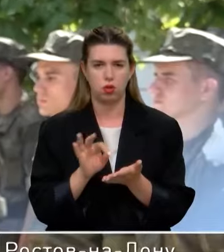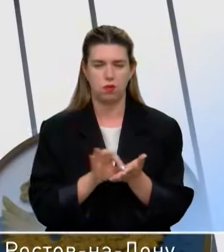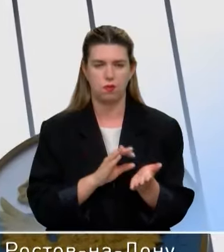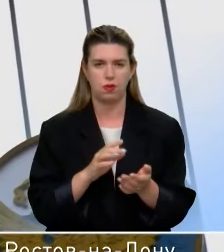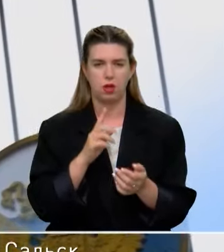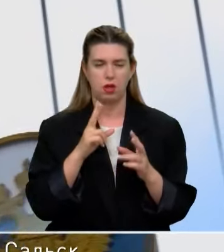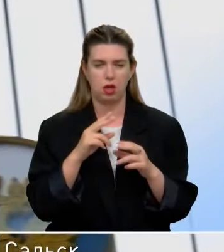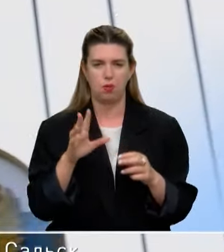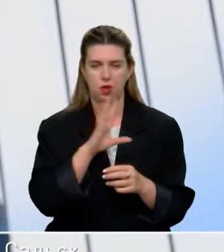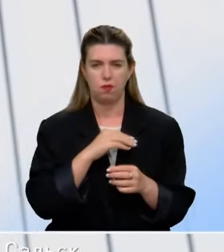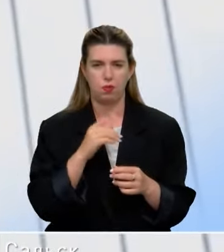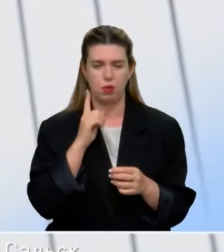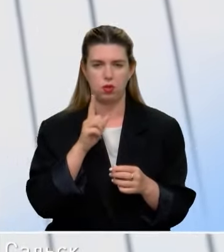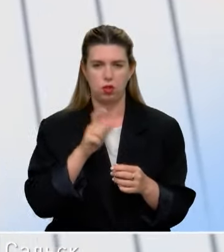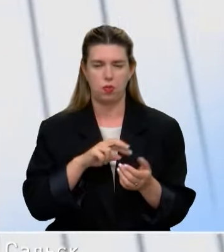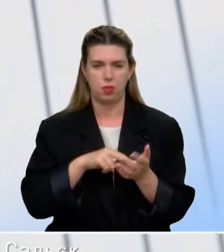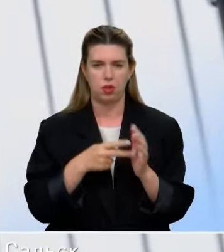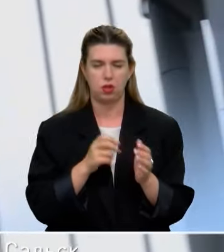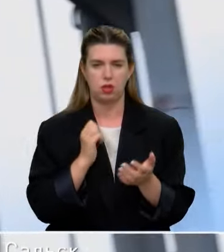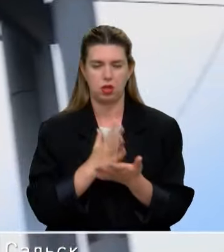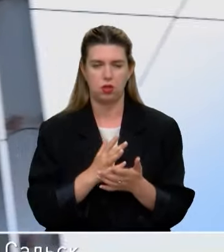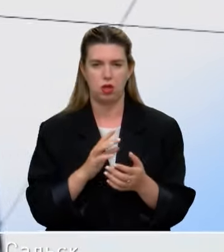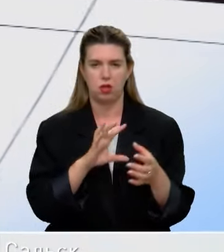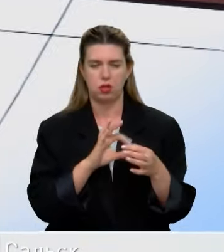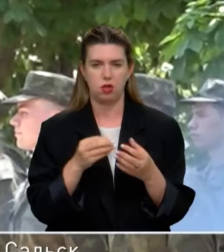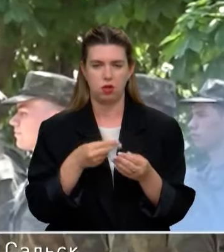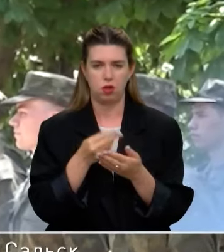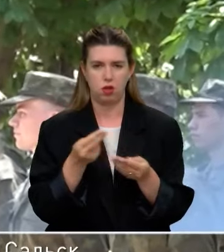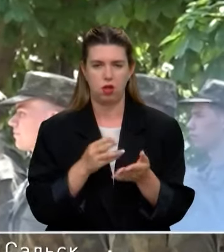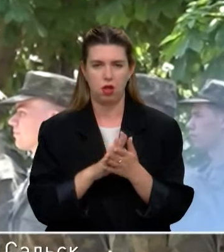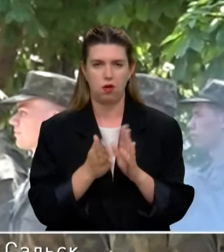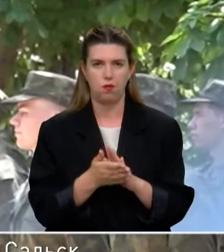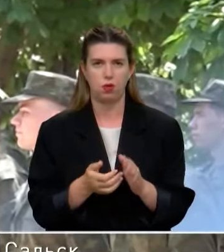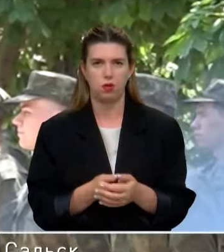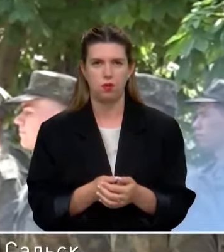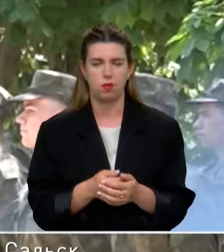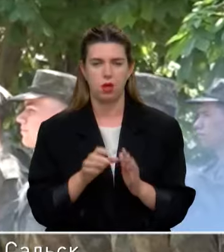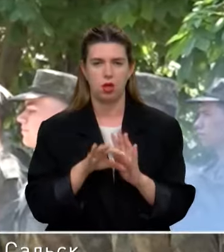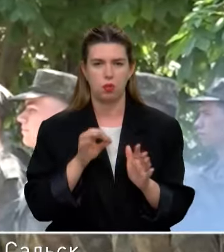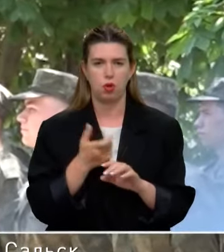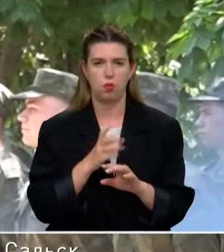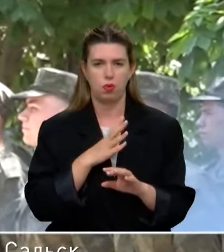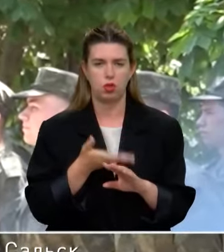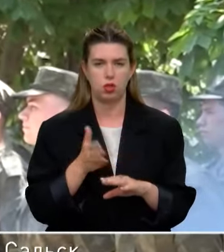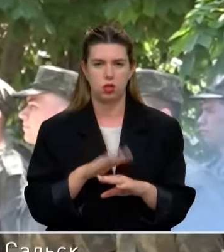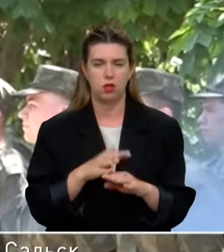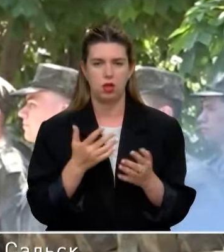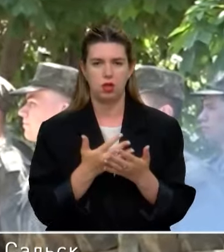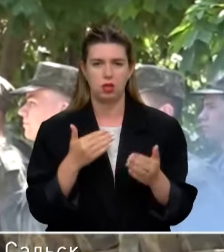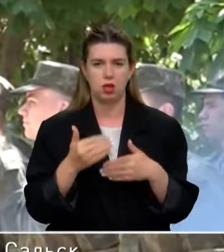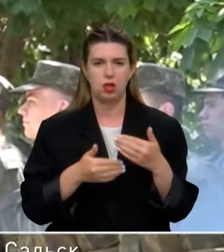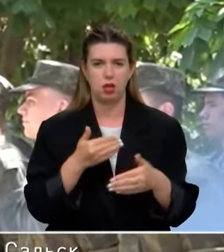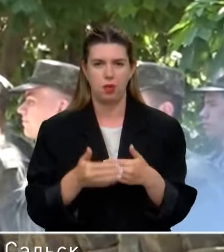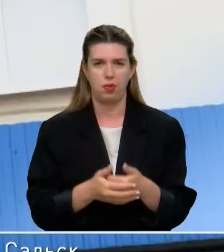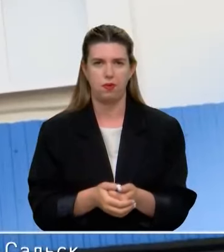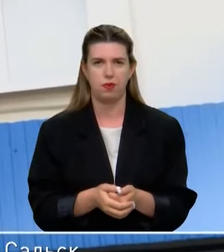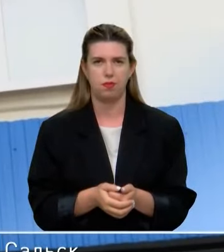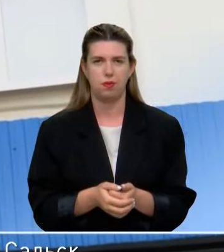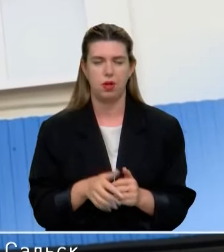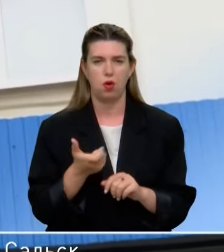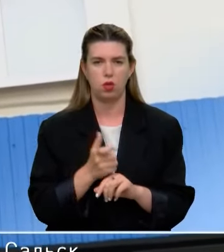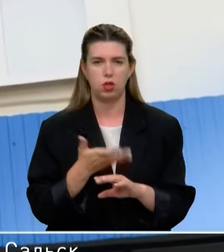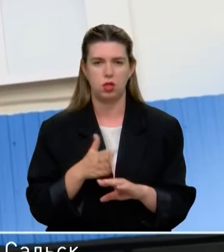службы в Кремле молодой человек планирует сразу же заключить контракт отбор был очень тяжелый в несколько этапов